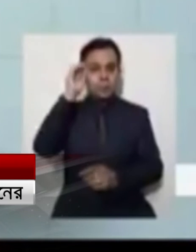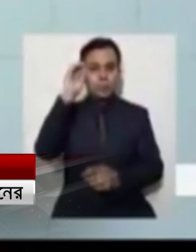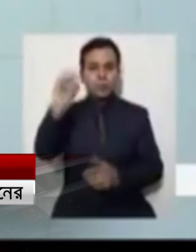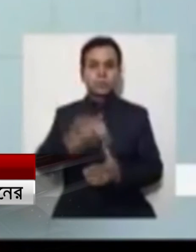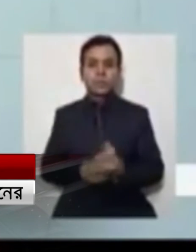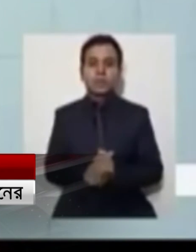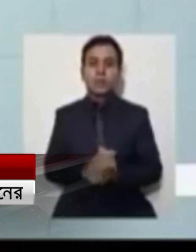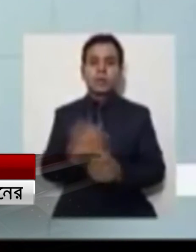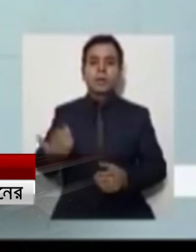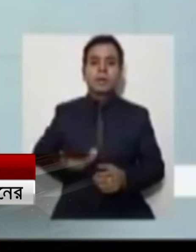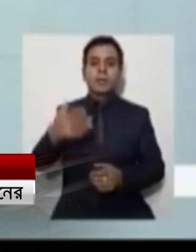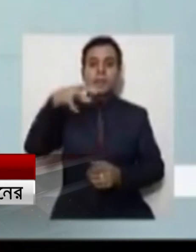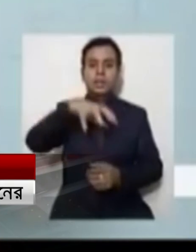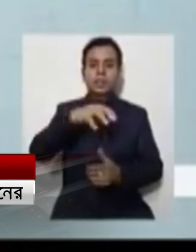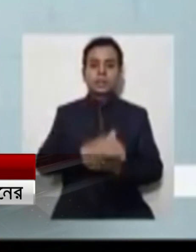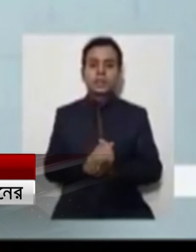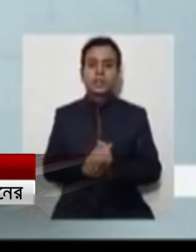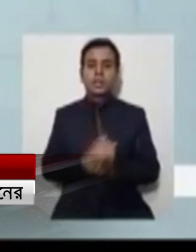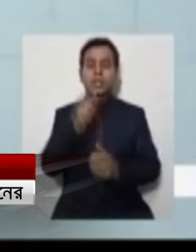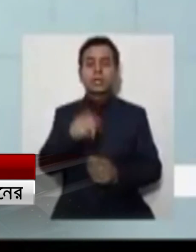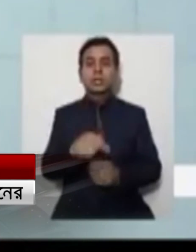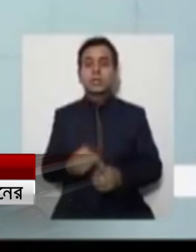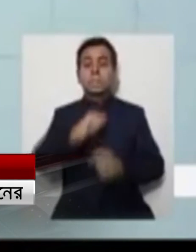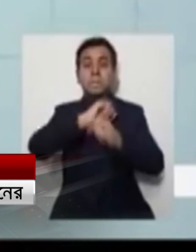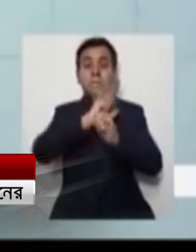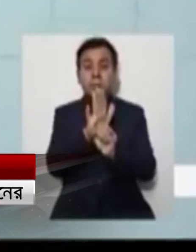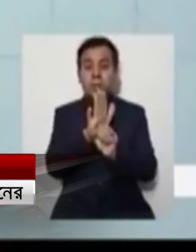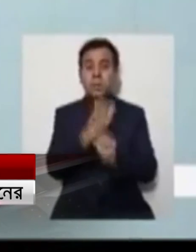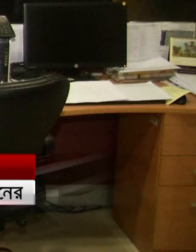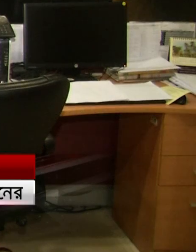হাসপাতাল ও আইসোলেশন ইউনিট সমূহে অক্সিজেন